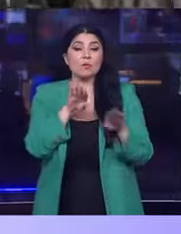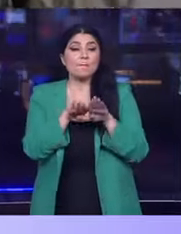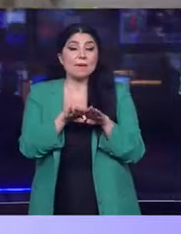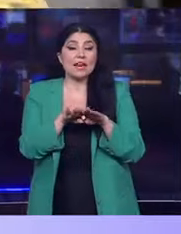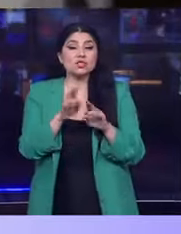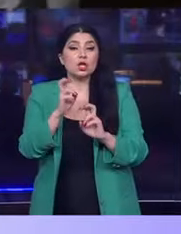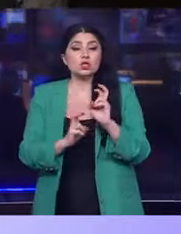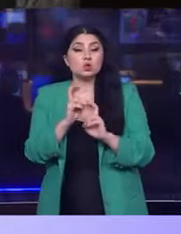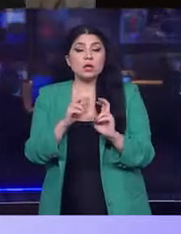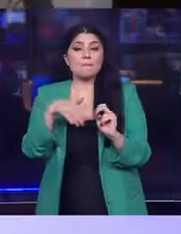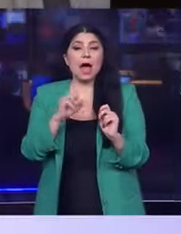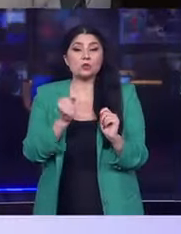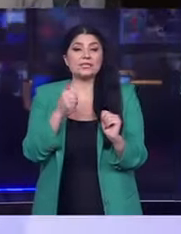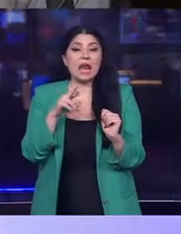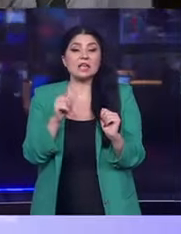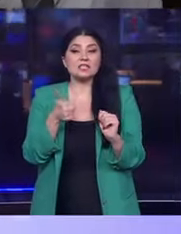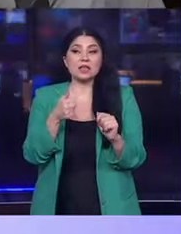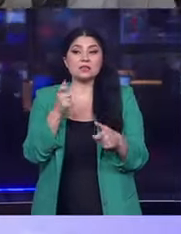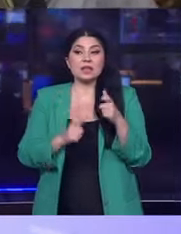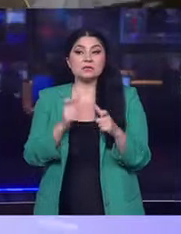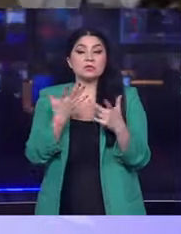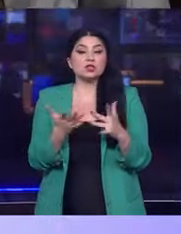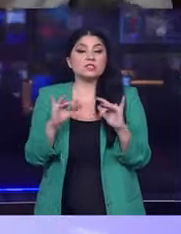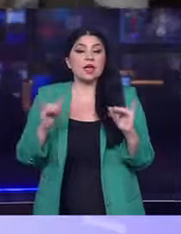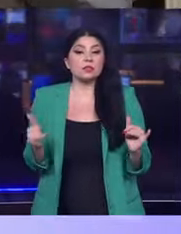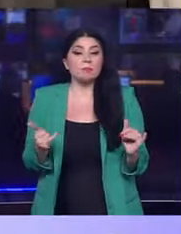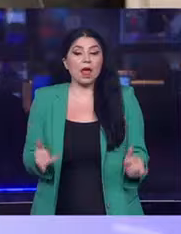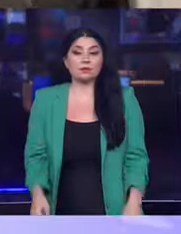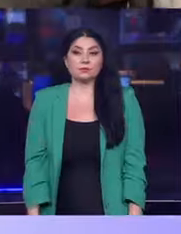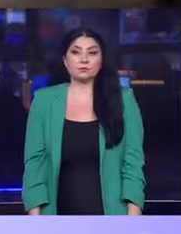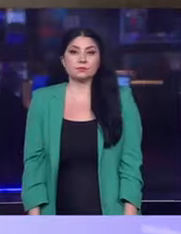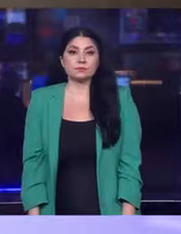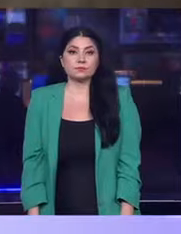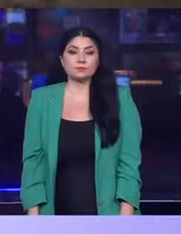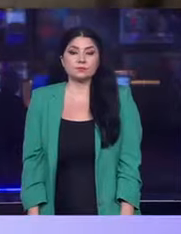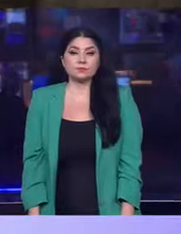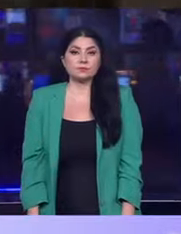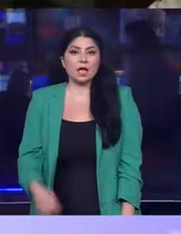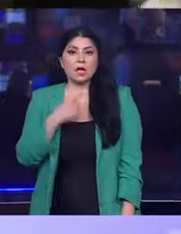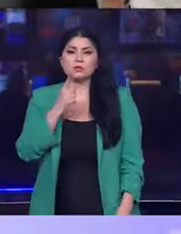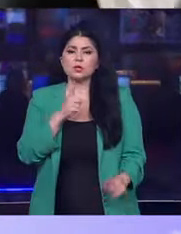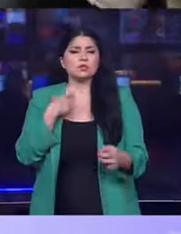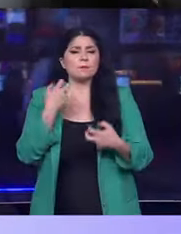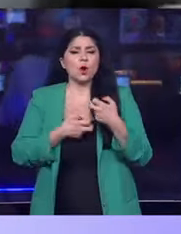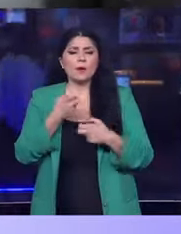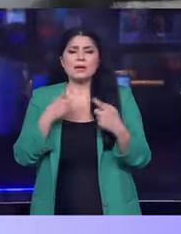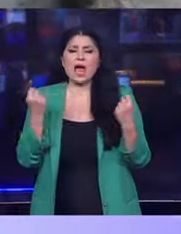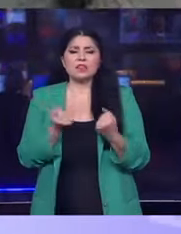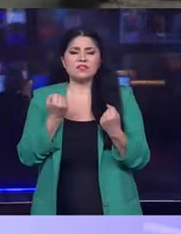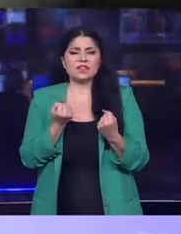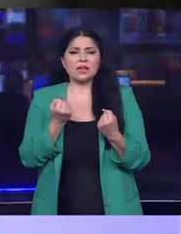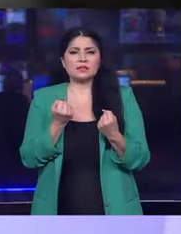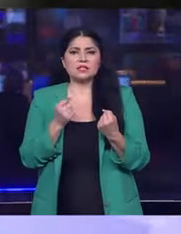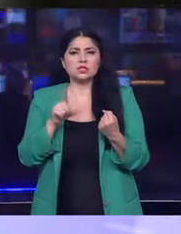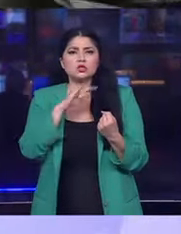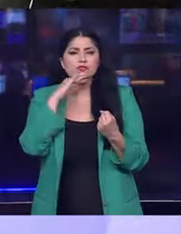managerul instituției despre ceea ce s-a întâmplat. A spus că nu este afectată activitatea în vreun mod acum.